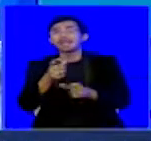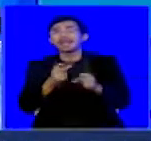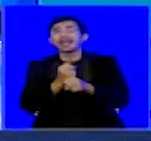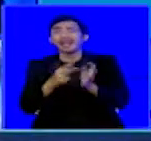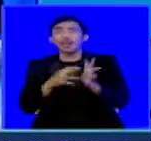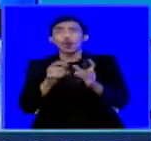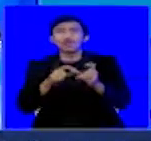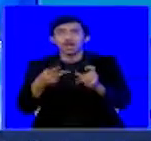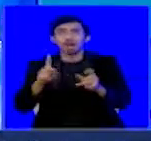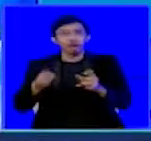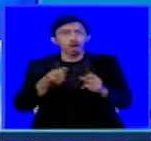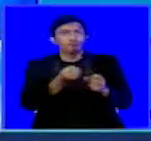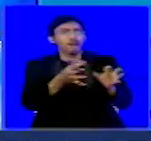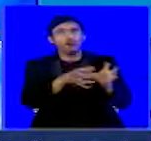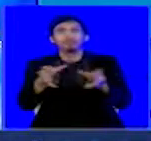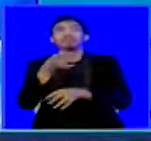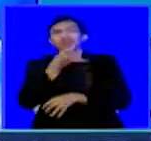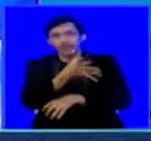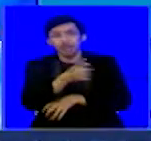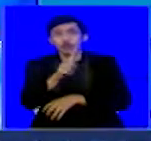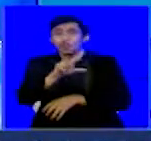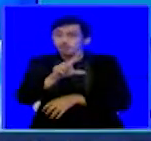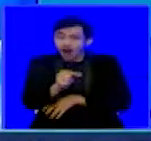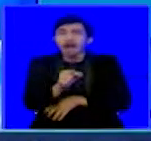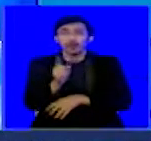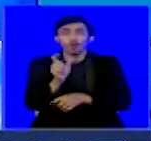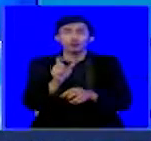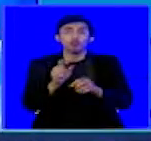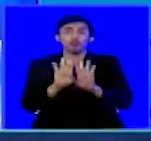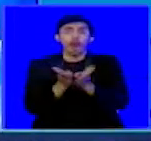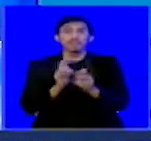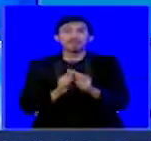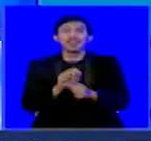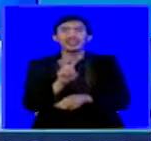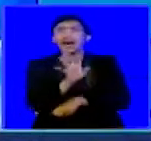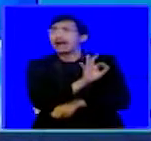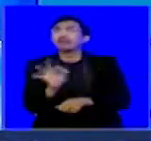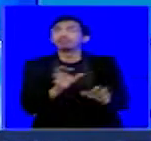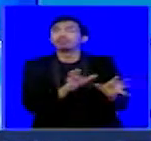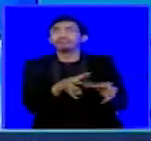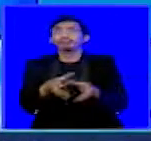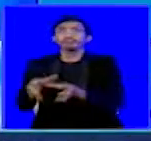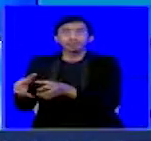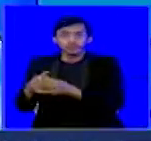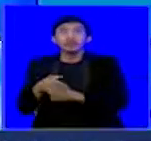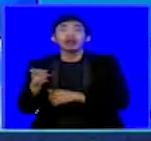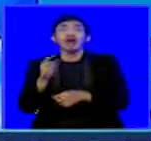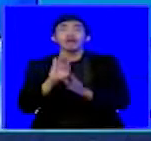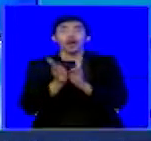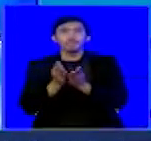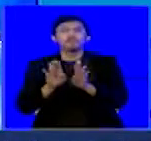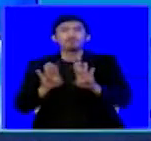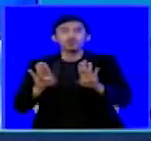pihak. Setiap bulan UGM memproduksi 3.000 unit Genos. UGM membuka kesempatan kerjasama dengan pihak lain jika permintaan